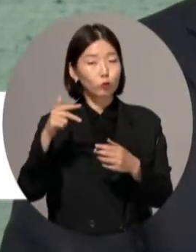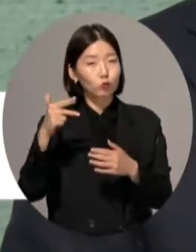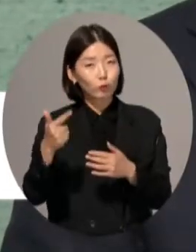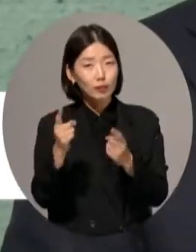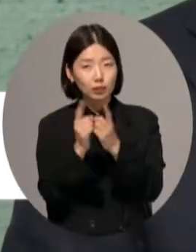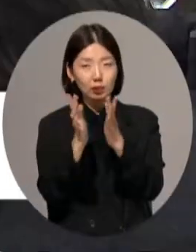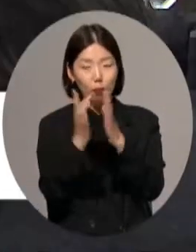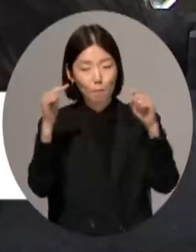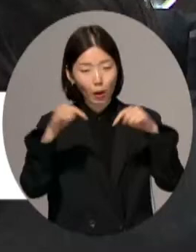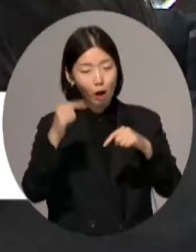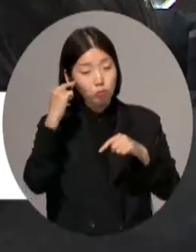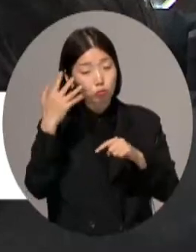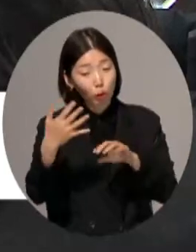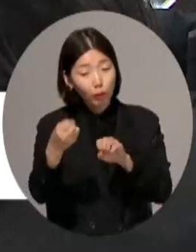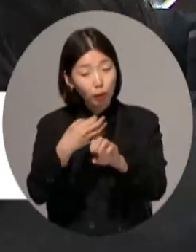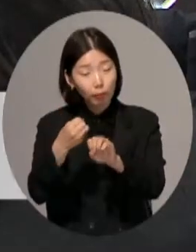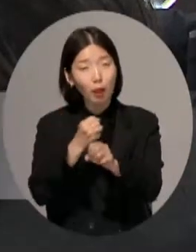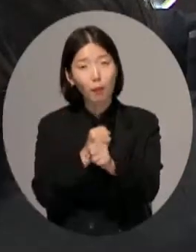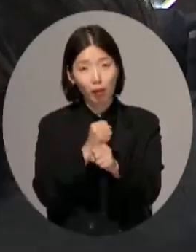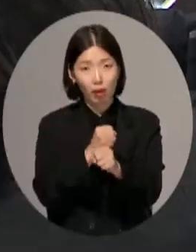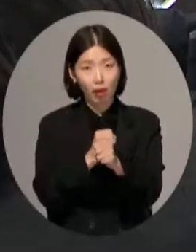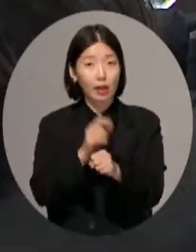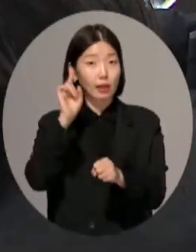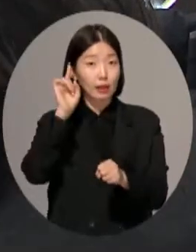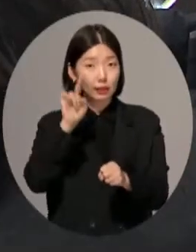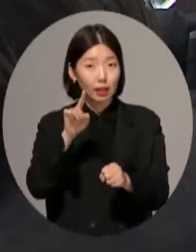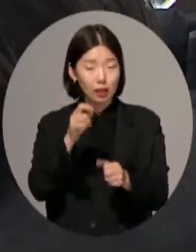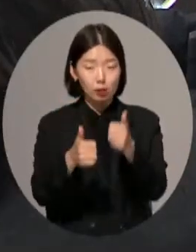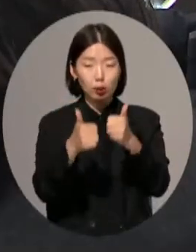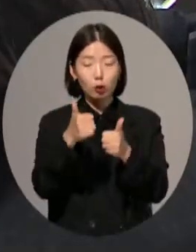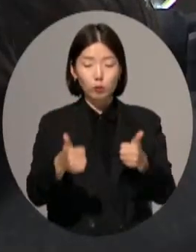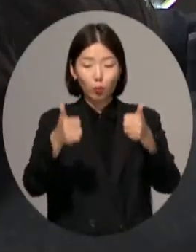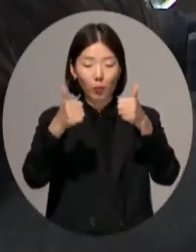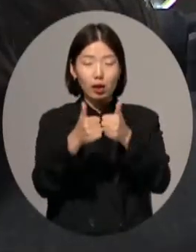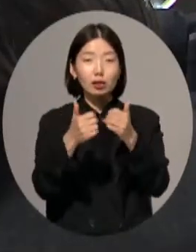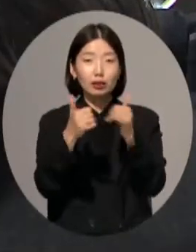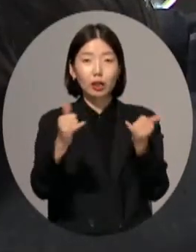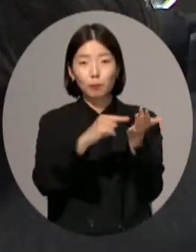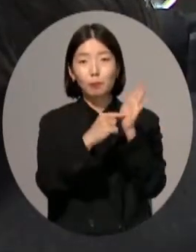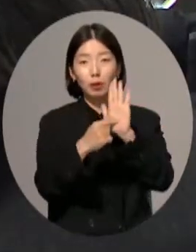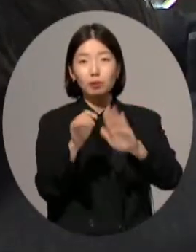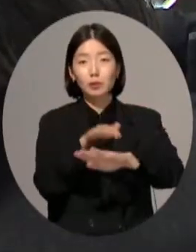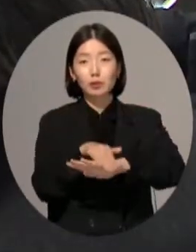면접과 여론조사를 실시했으며 내에 경선 후보를 발표할 예정입니다